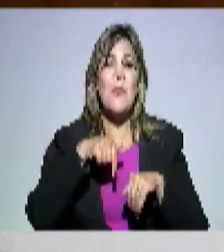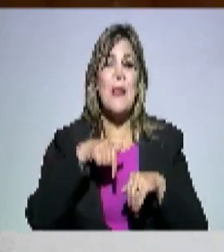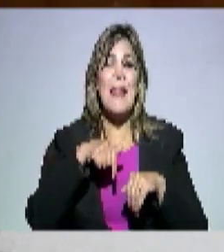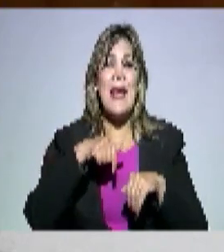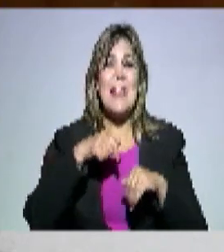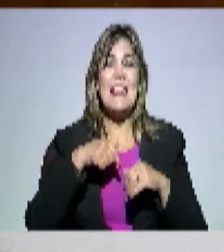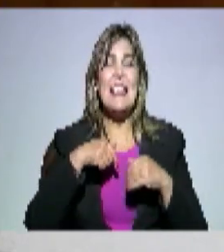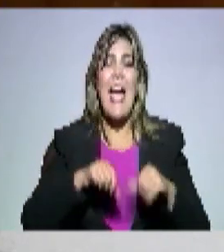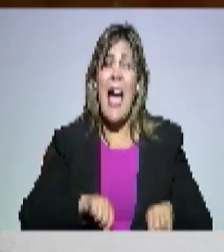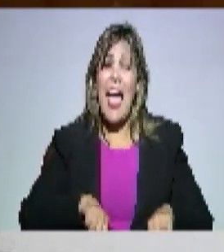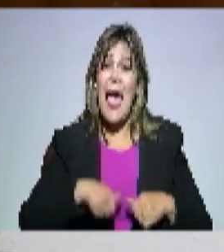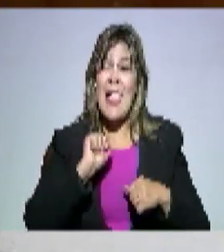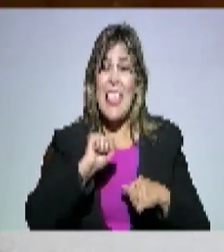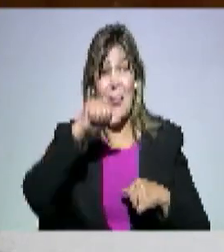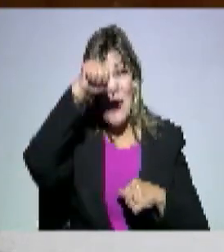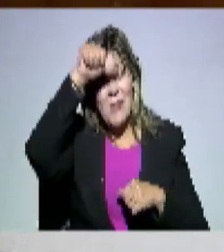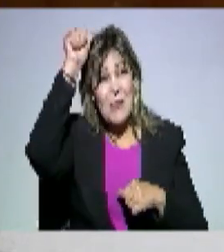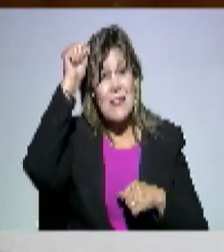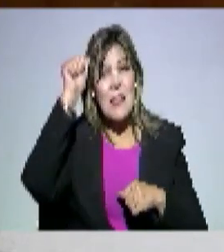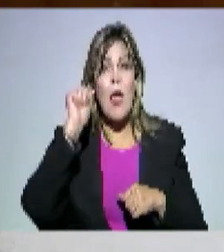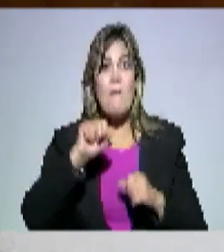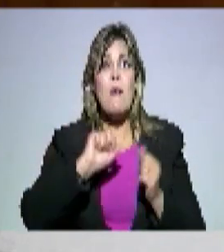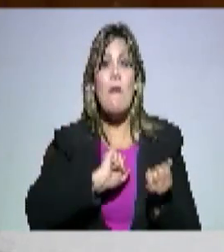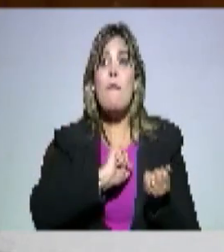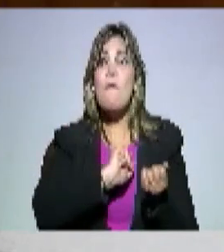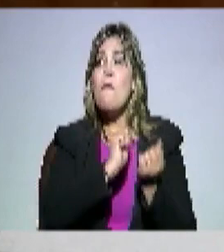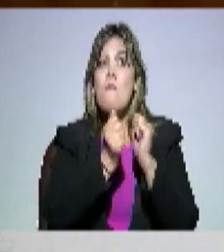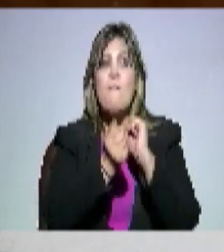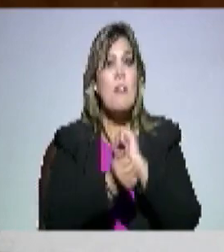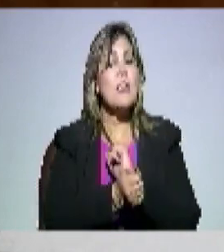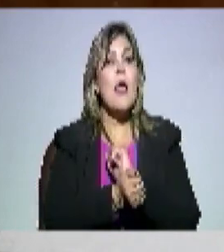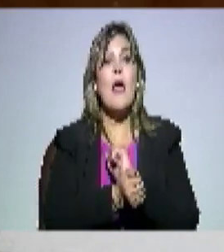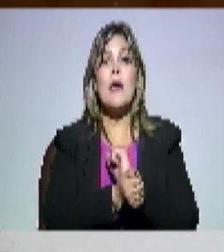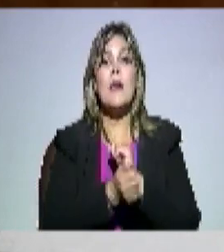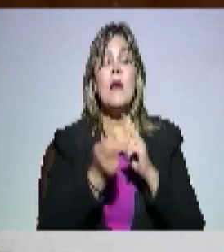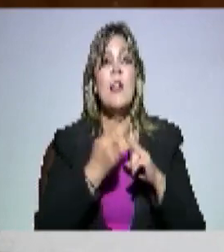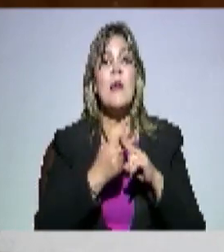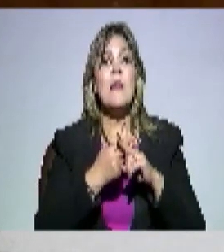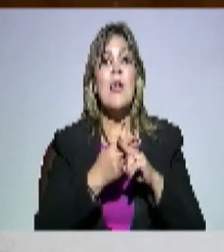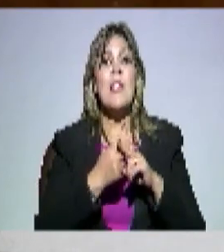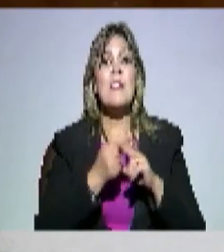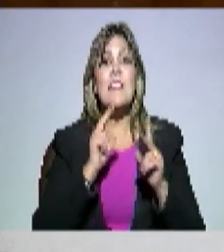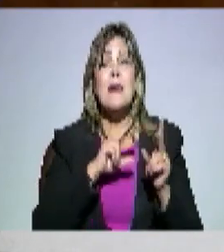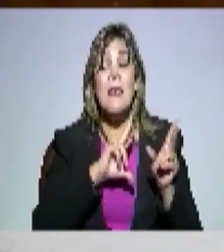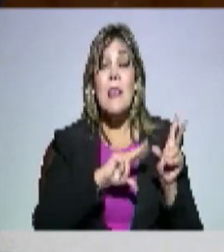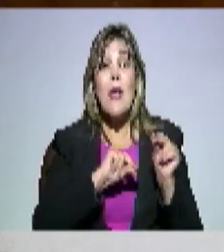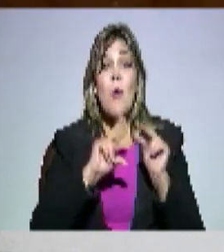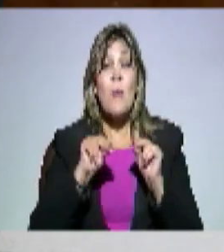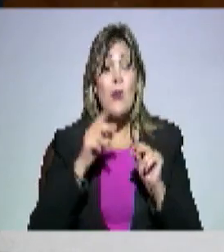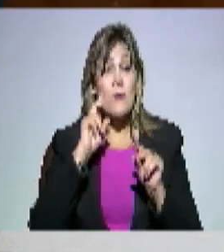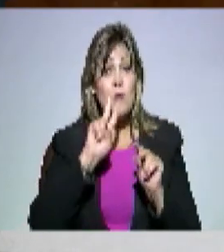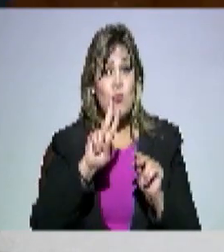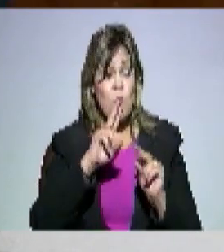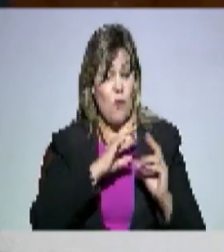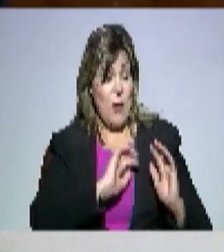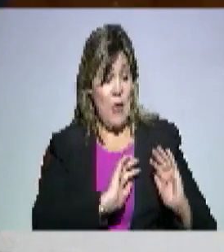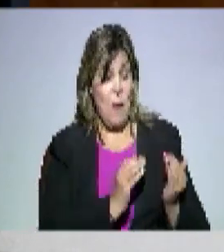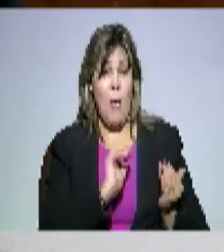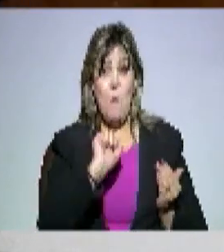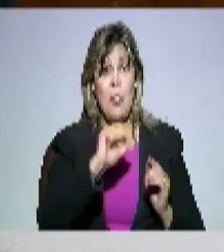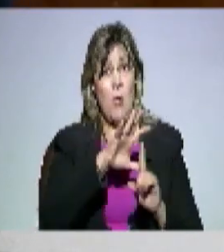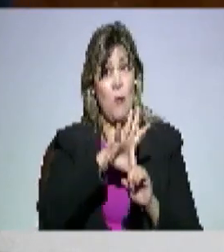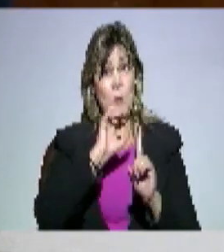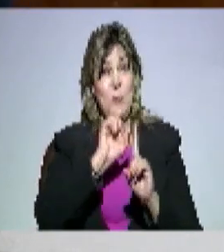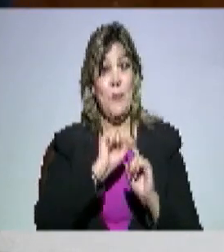انطونيوس ديت عملت فرق تمثلوا بايمانهم ديت عملت فرق عملت فرق في حياه مين